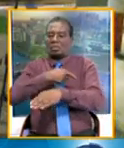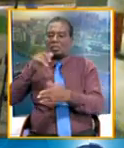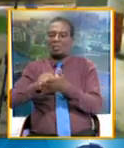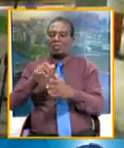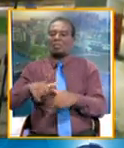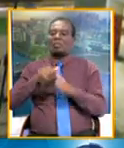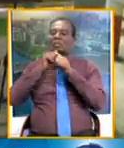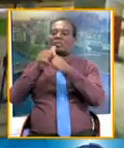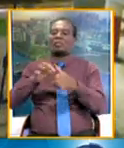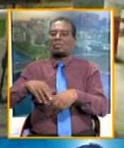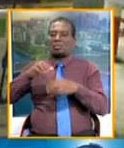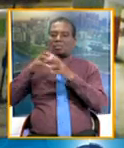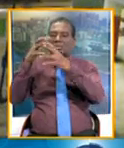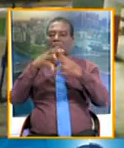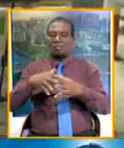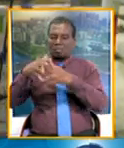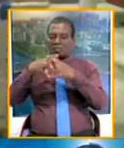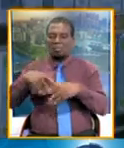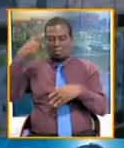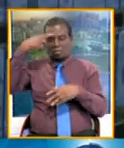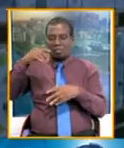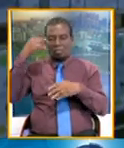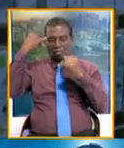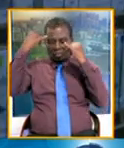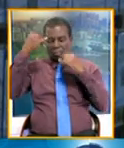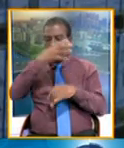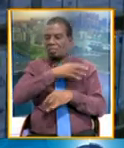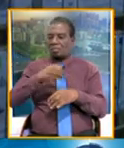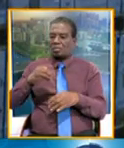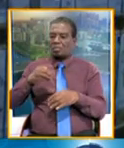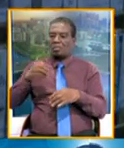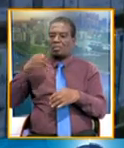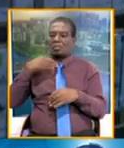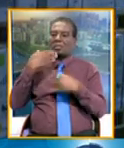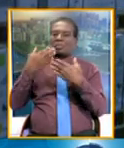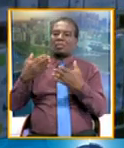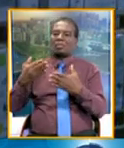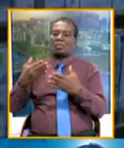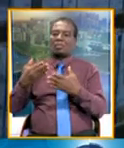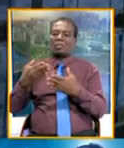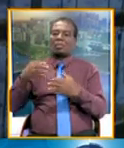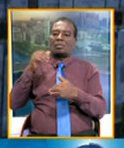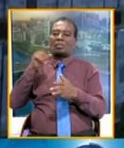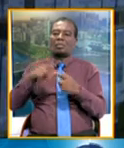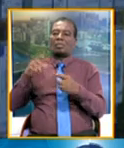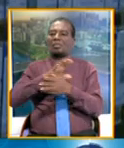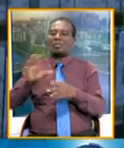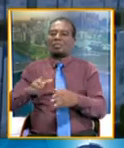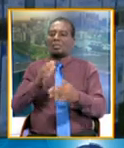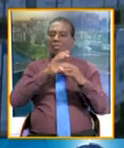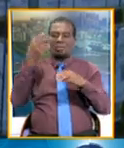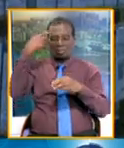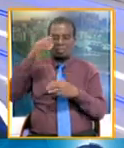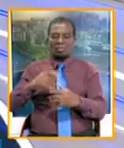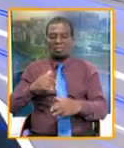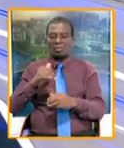des États-Unis d'Amérique, toujours dans le cadre de l'initiative COVAX. Merci à vous, Godfrey Okambawa, et à votre cadreur pour